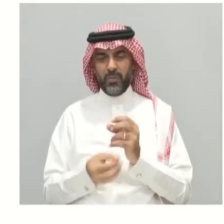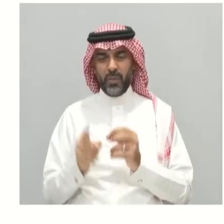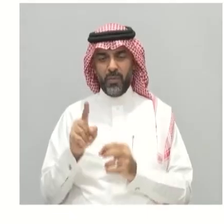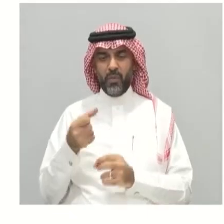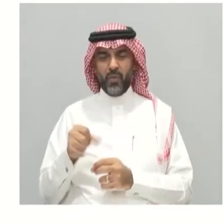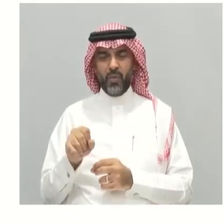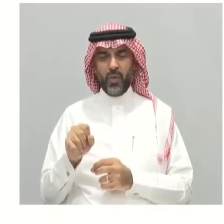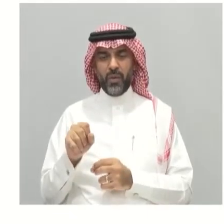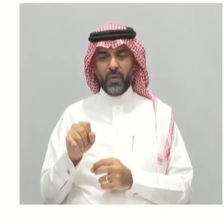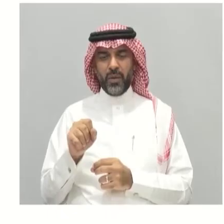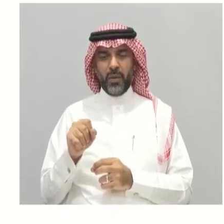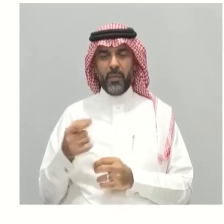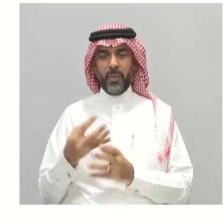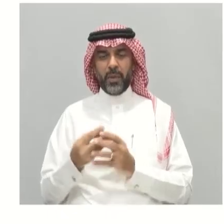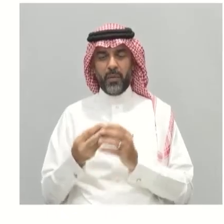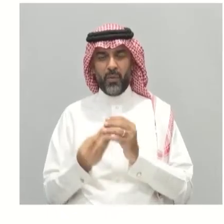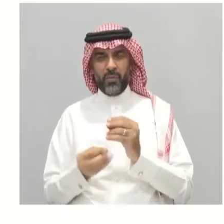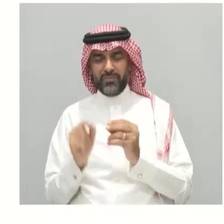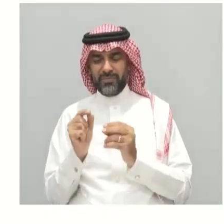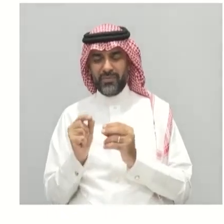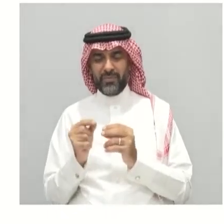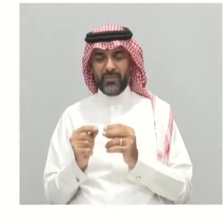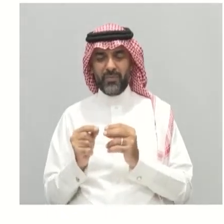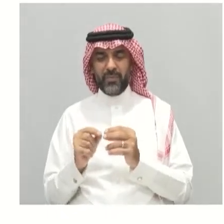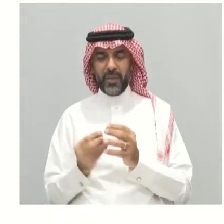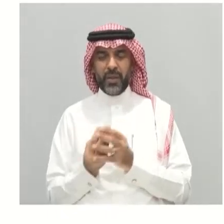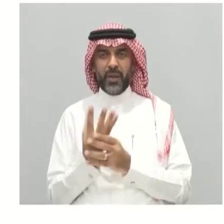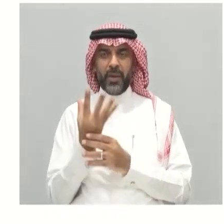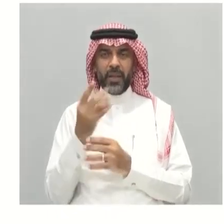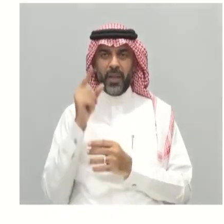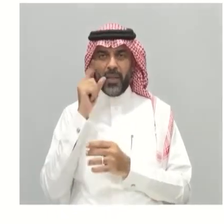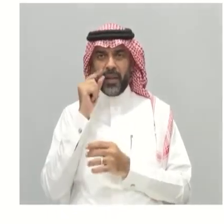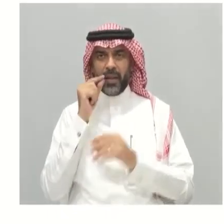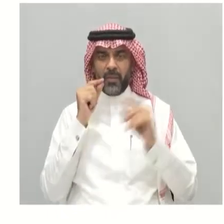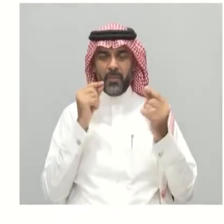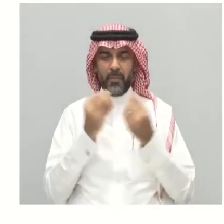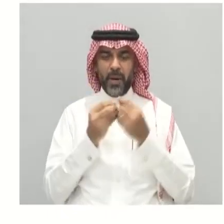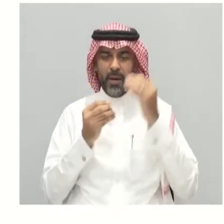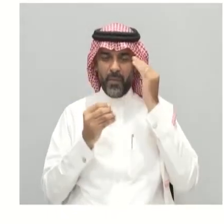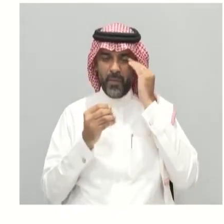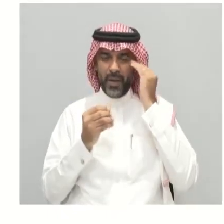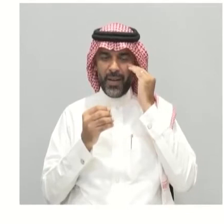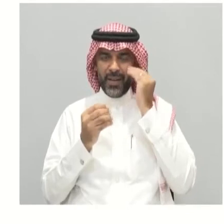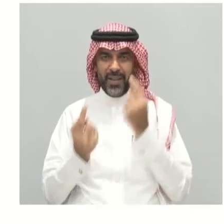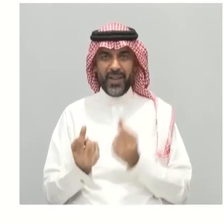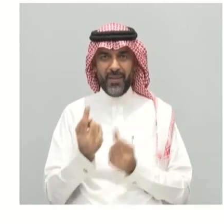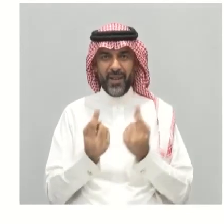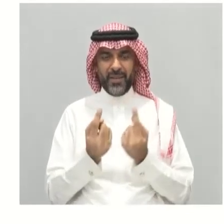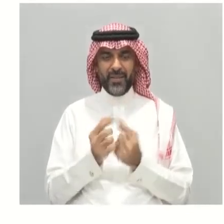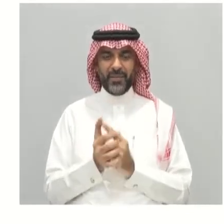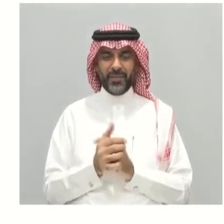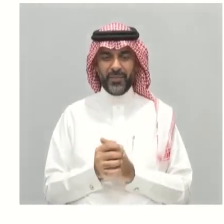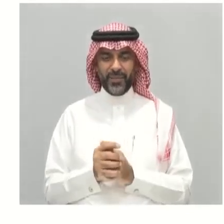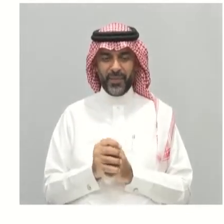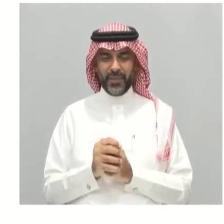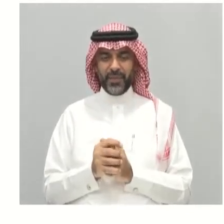ابواغ ناميه هنا هنا لدينا نبات مشيجي مذكر وهنا نبات مؤنث هنا لدينا